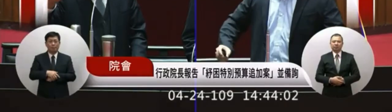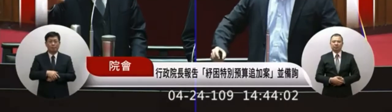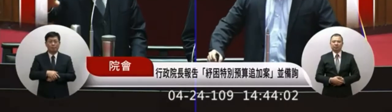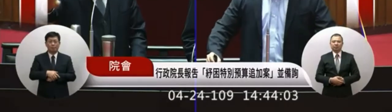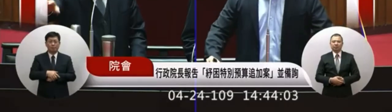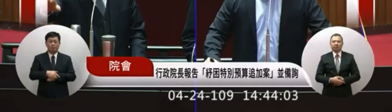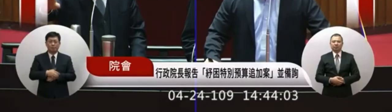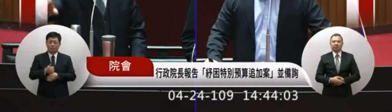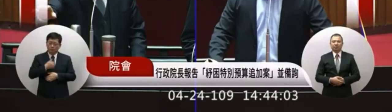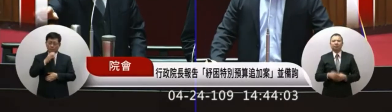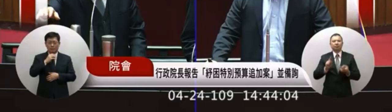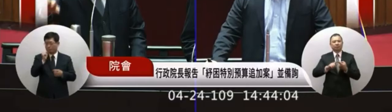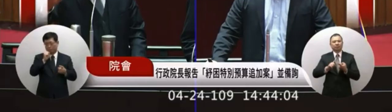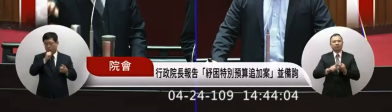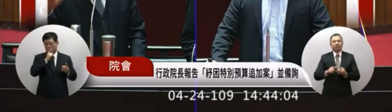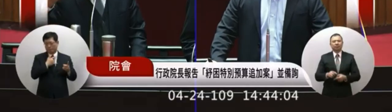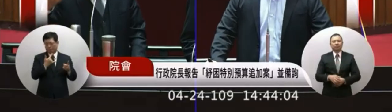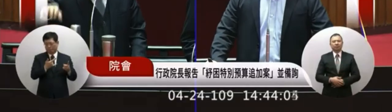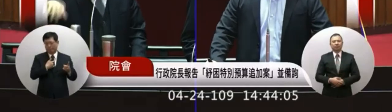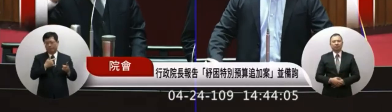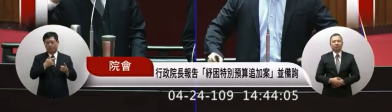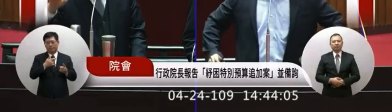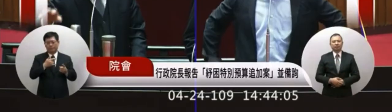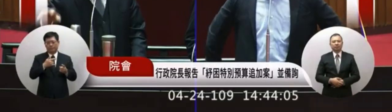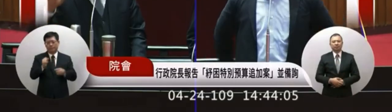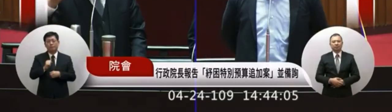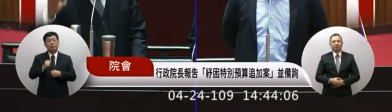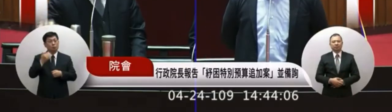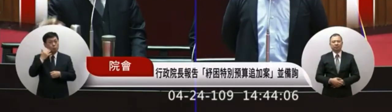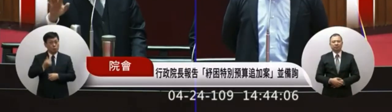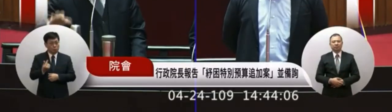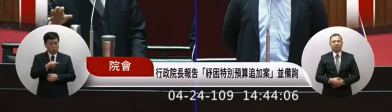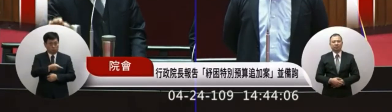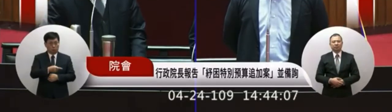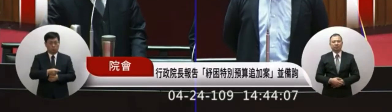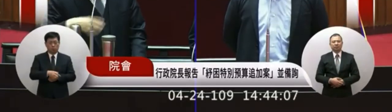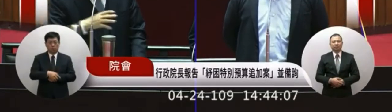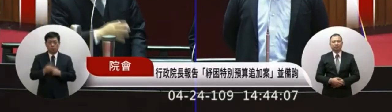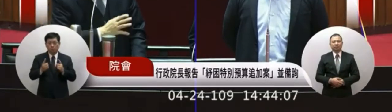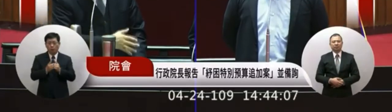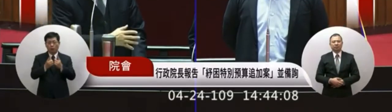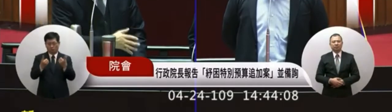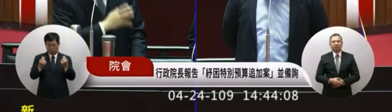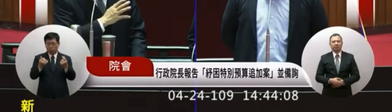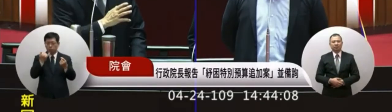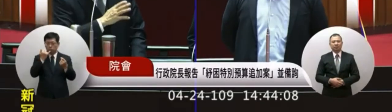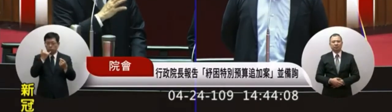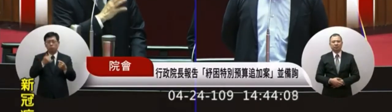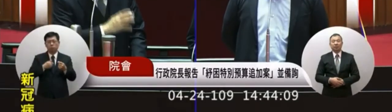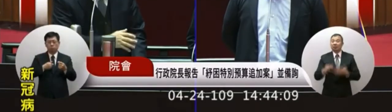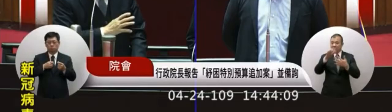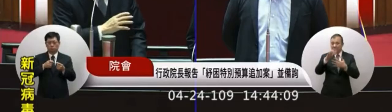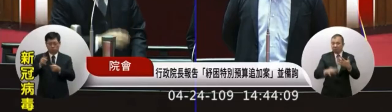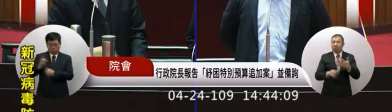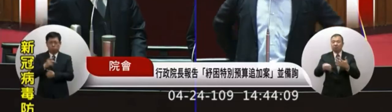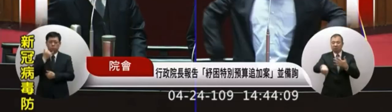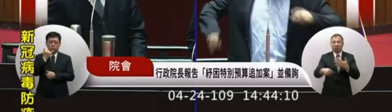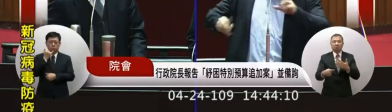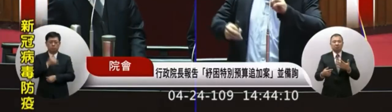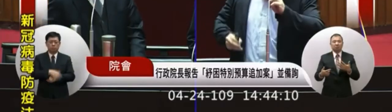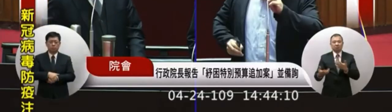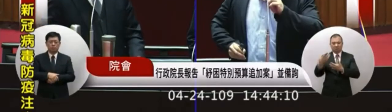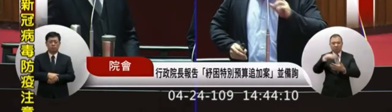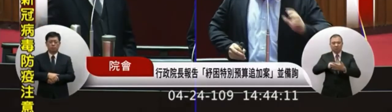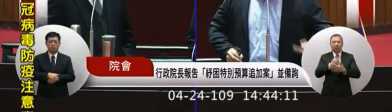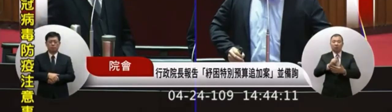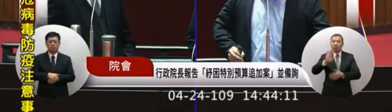无，是，使互因安尼，所以因啊就安尼经营，有哪开放、這 個？适用嘛，吼， 对， 啊，但